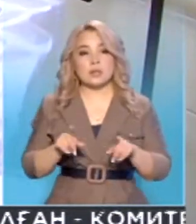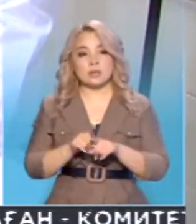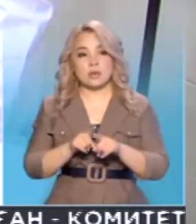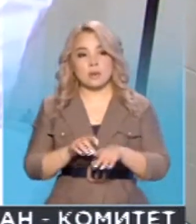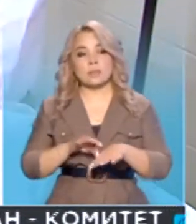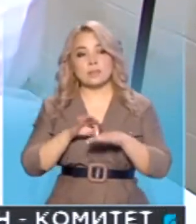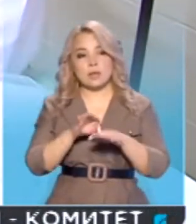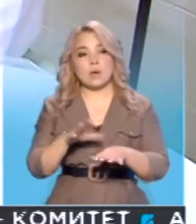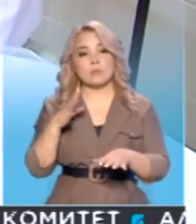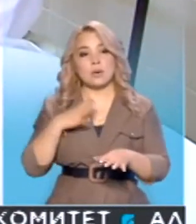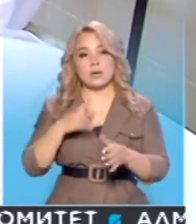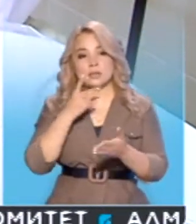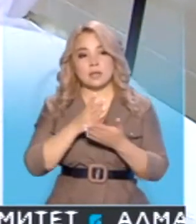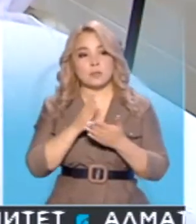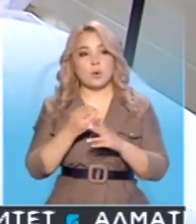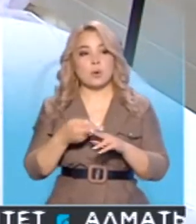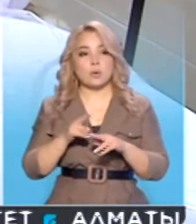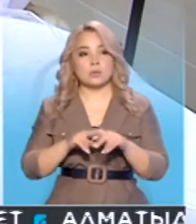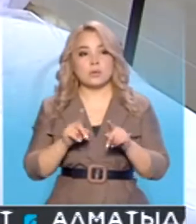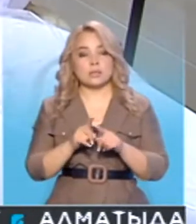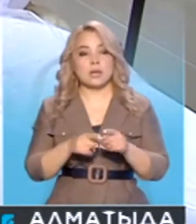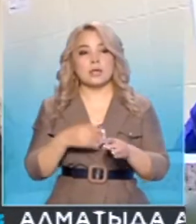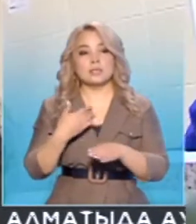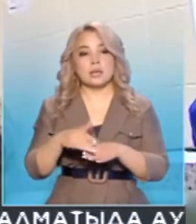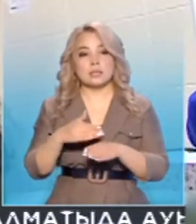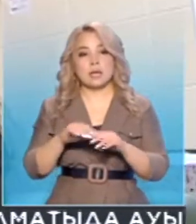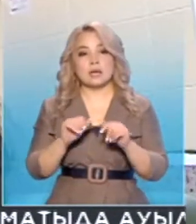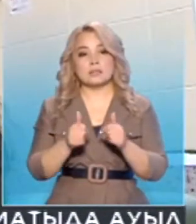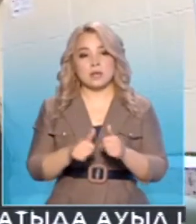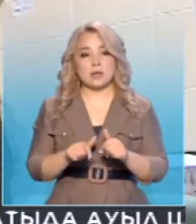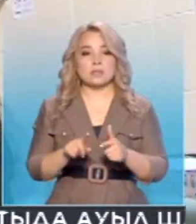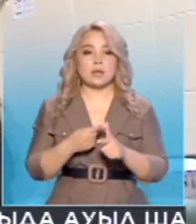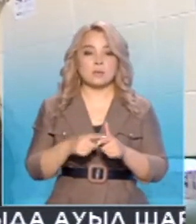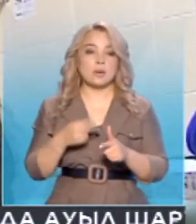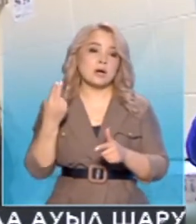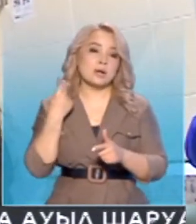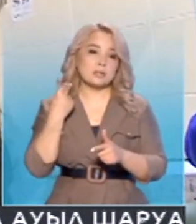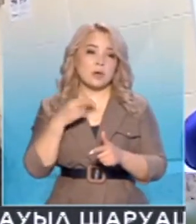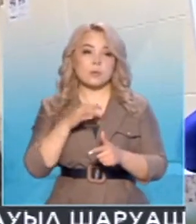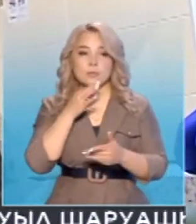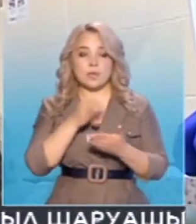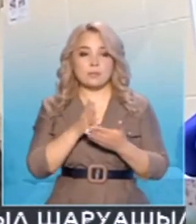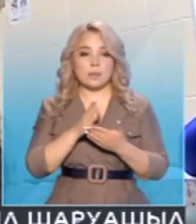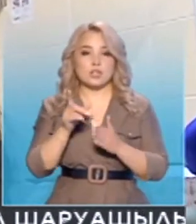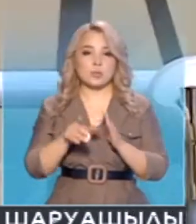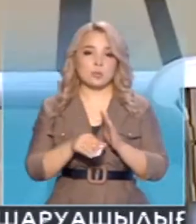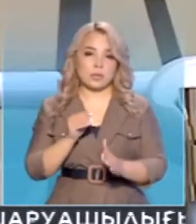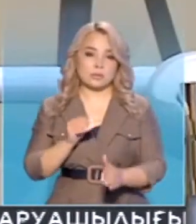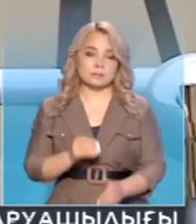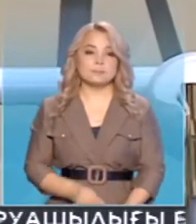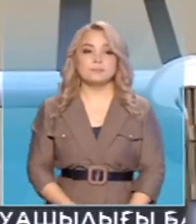aparuğa mäjbir bolup otur. Osı üşin nesiye rәсімдейді немесе қарызға батады дейді депутат.